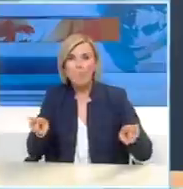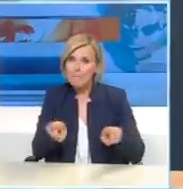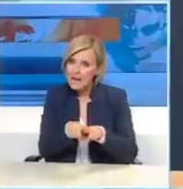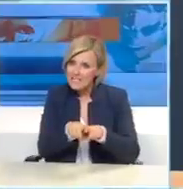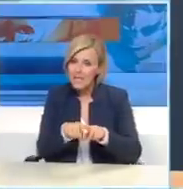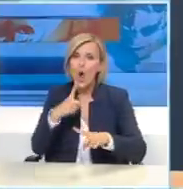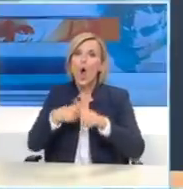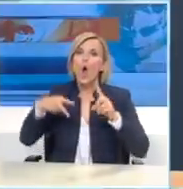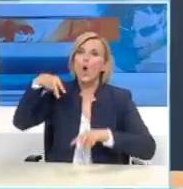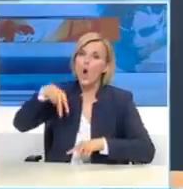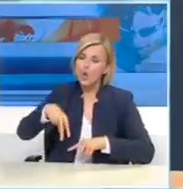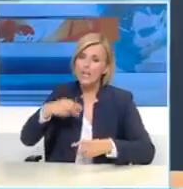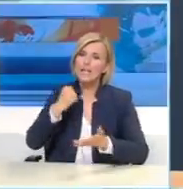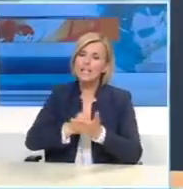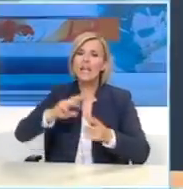χρησιμοποιεί και